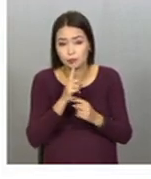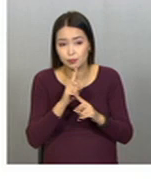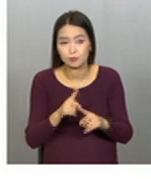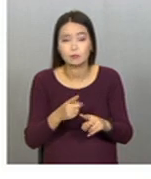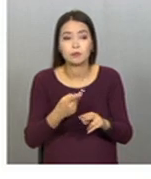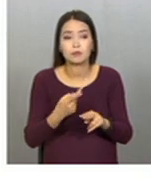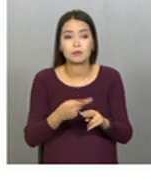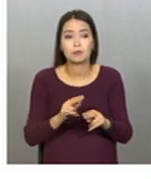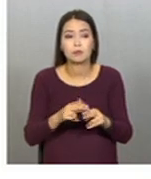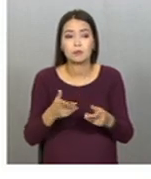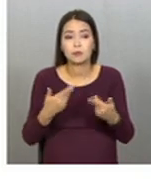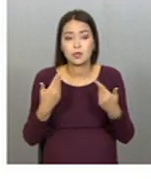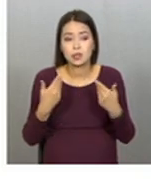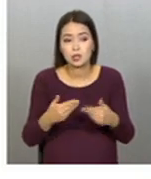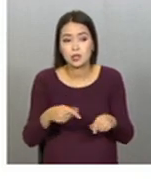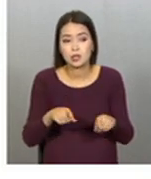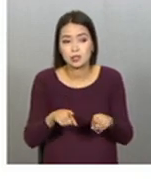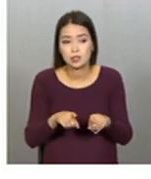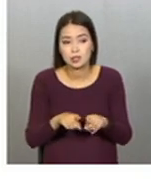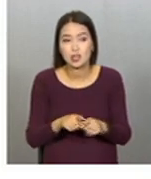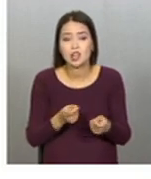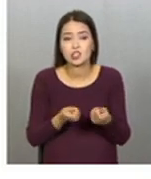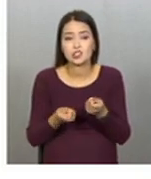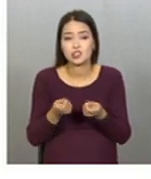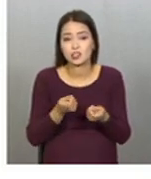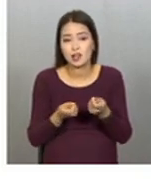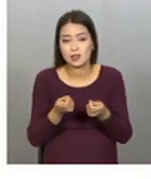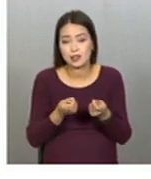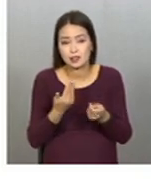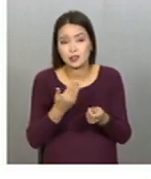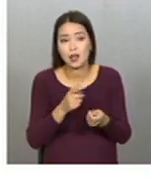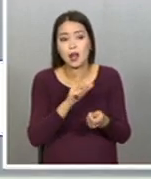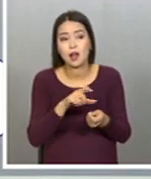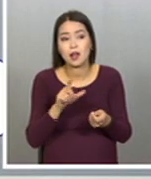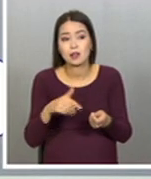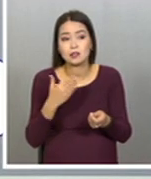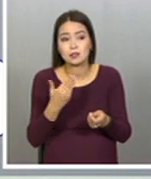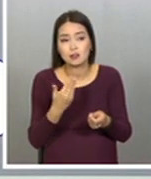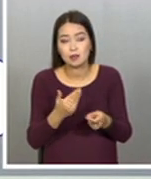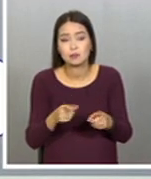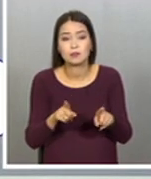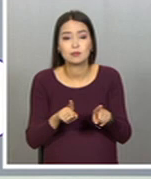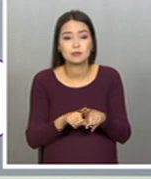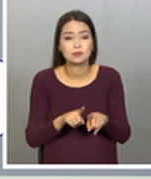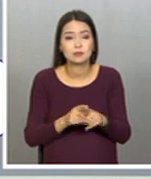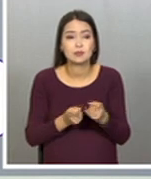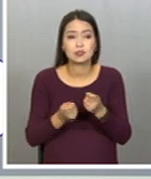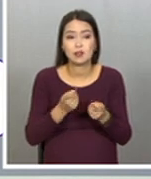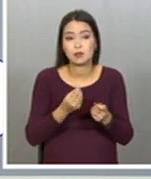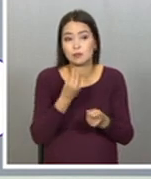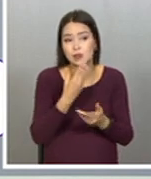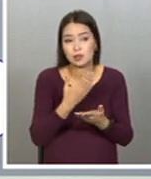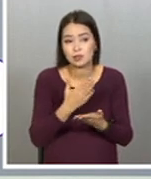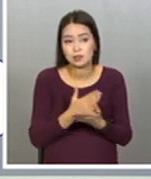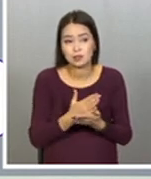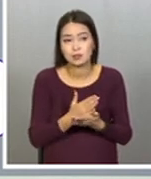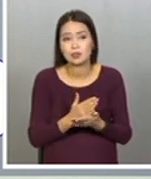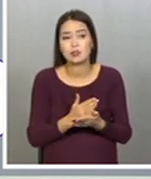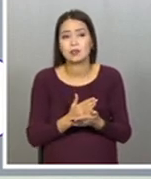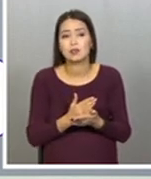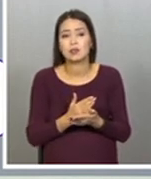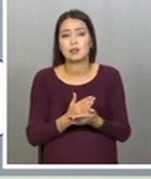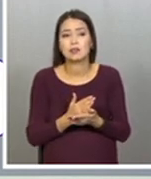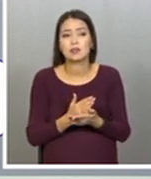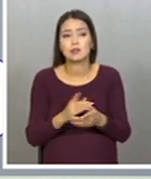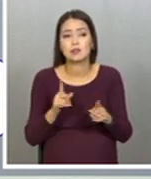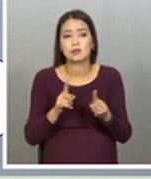денесінен жәндіктер адамға тасымалдайды, яғни тасымалдаушылар болып табылады. Олар масалар немесе құмшіркейлер